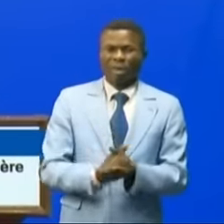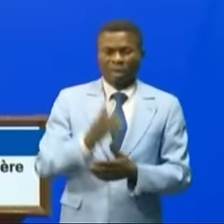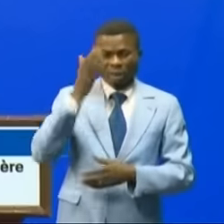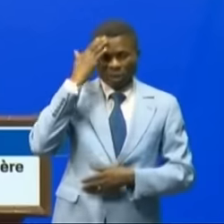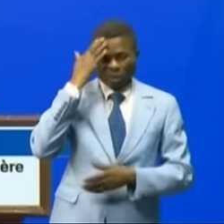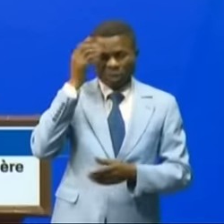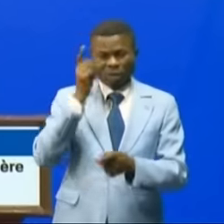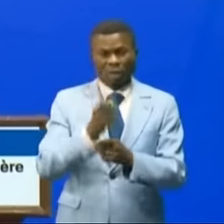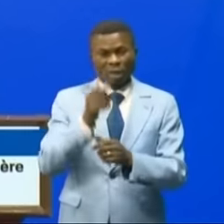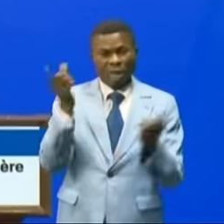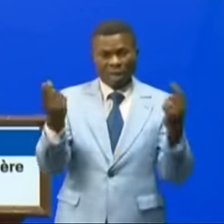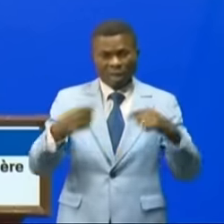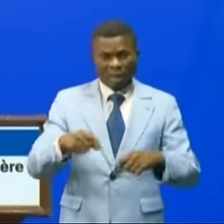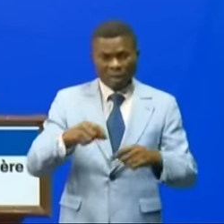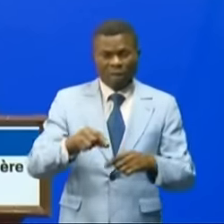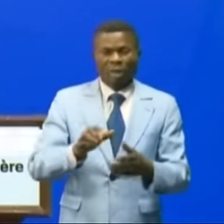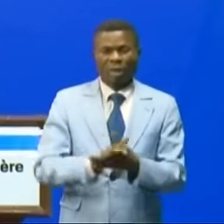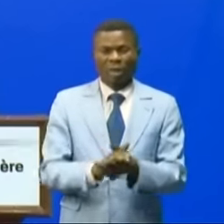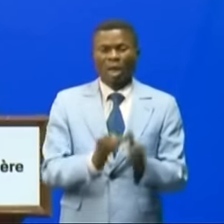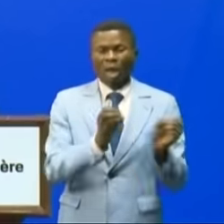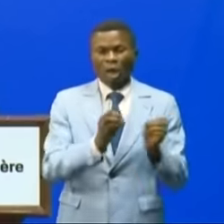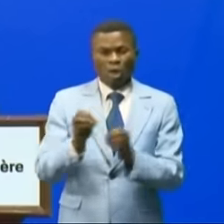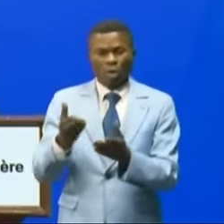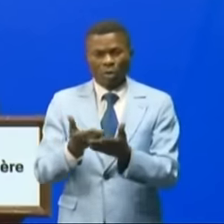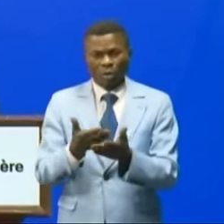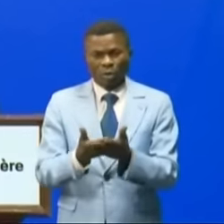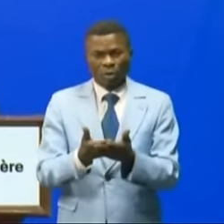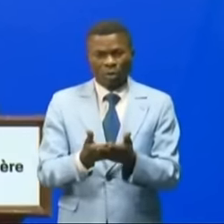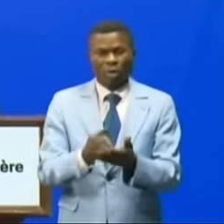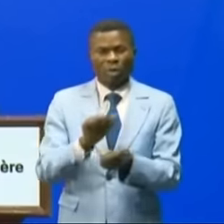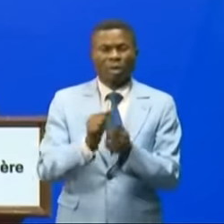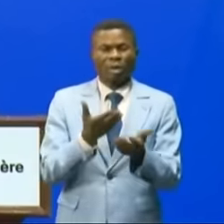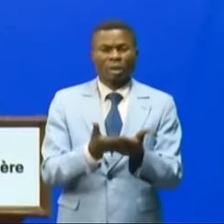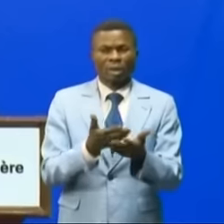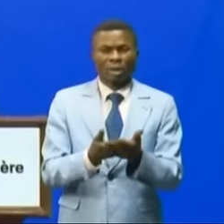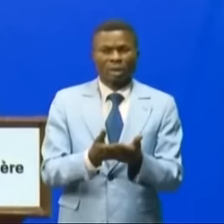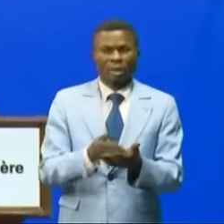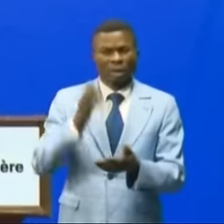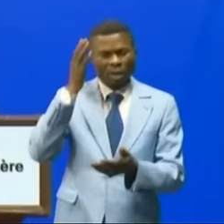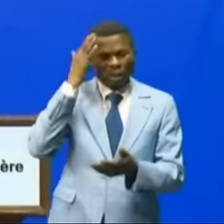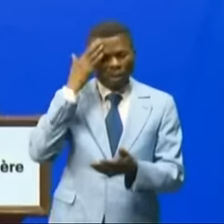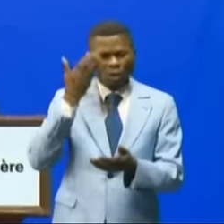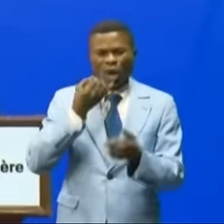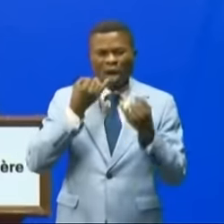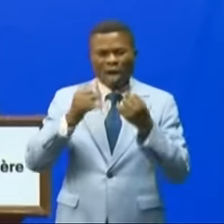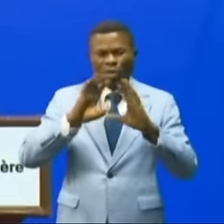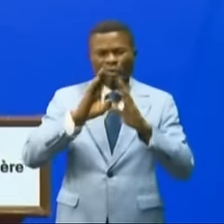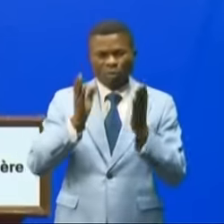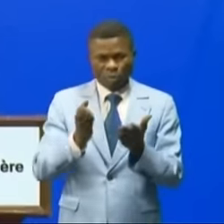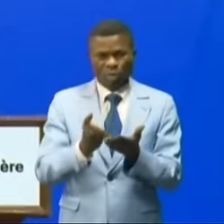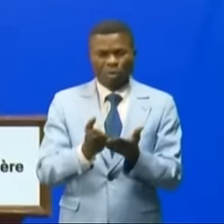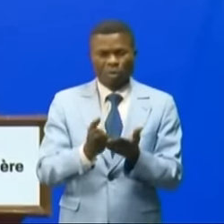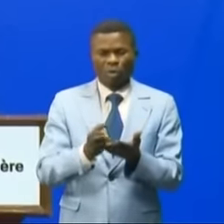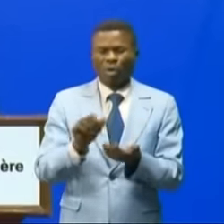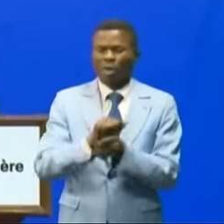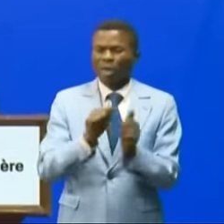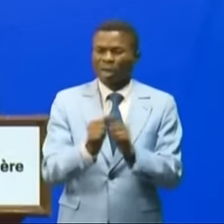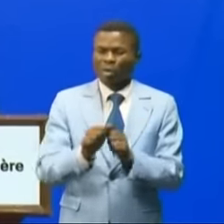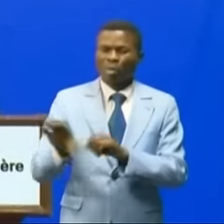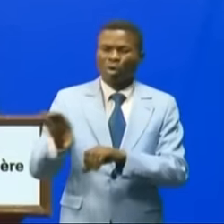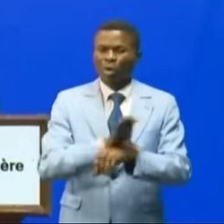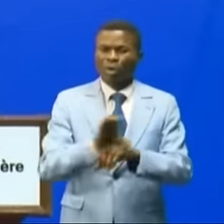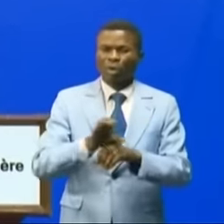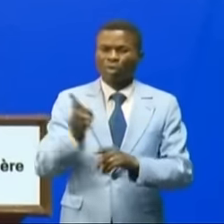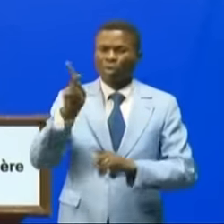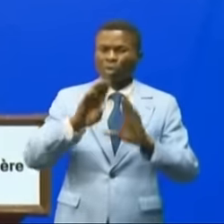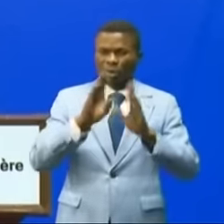que chaque fois que vous achetez un litre de carburant, vous ne payez qu'une partie du prix que coûte ce litre,